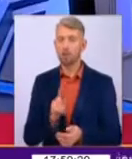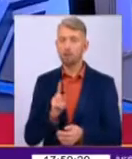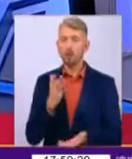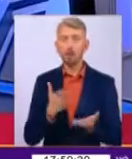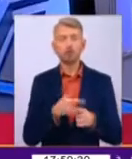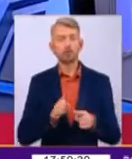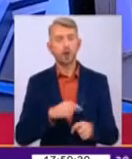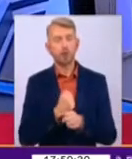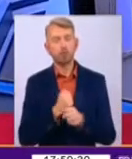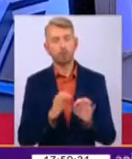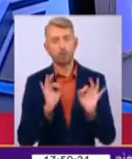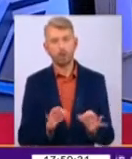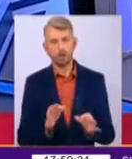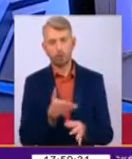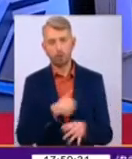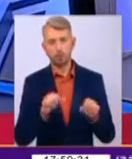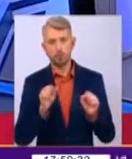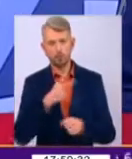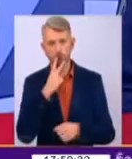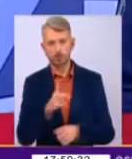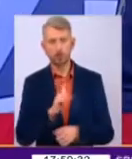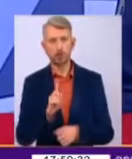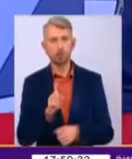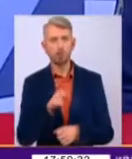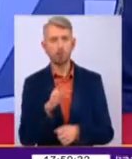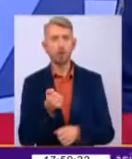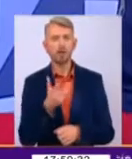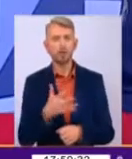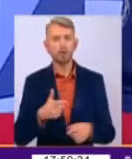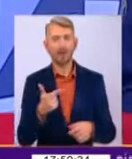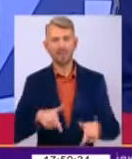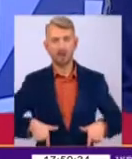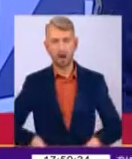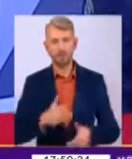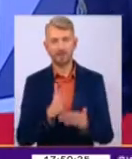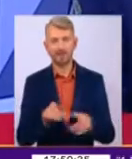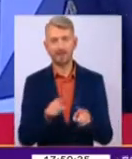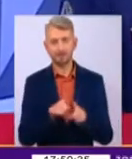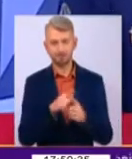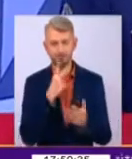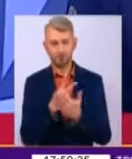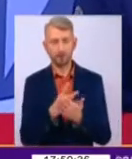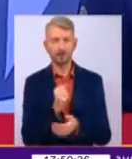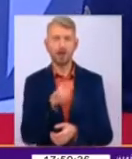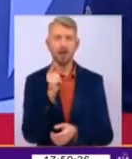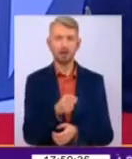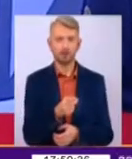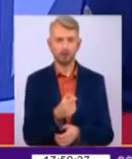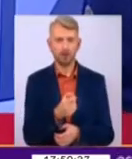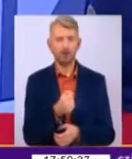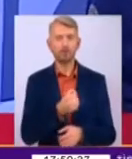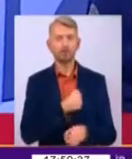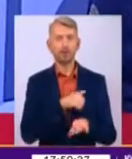робити об'єктивно, то ми можемо бачити, що по кількості генералів є такий показник на тисячу. В Збройних